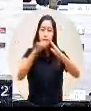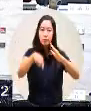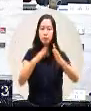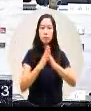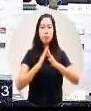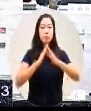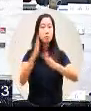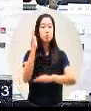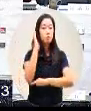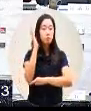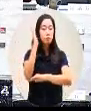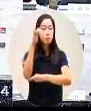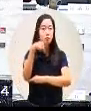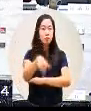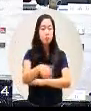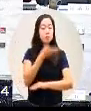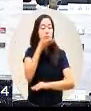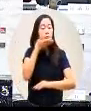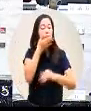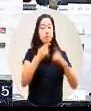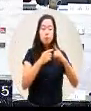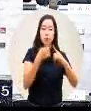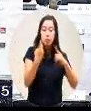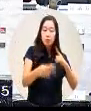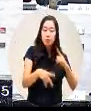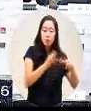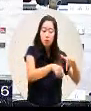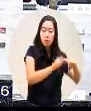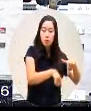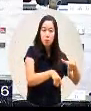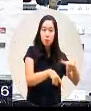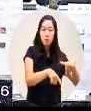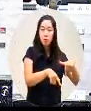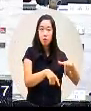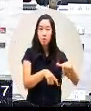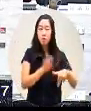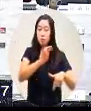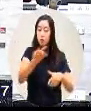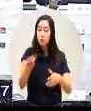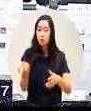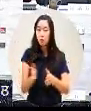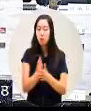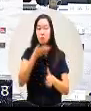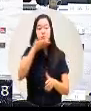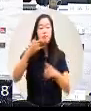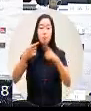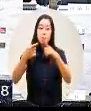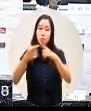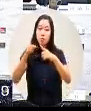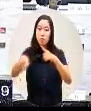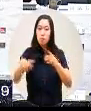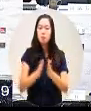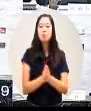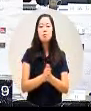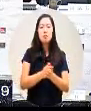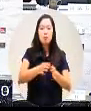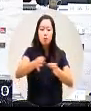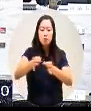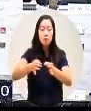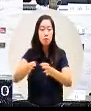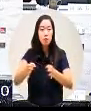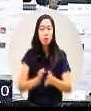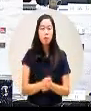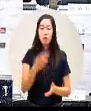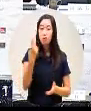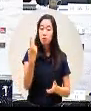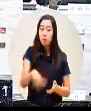政府是私人的公司？啊，是私人的加码店，啊，